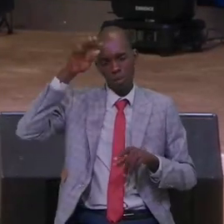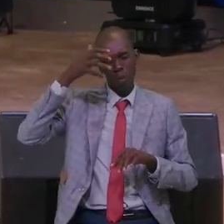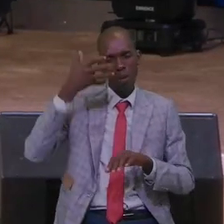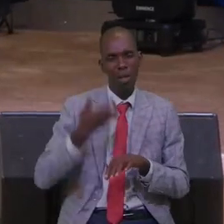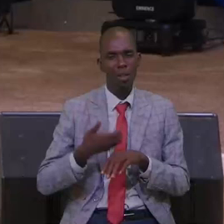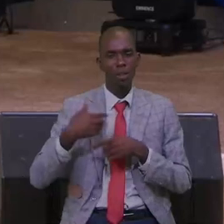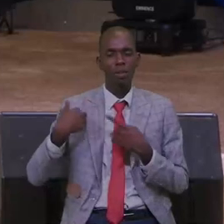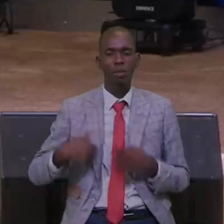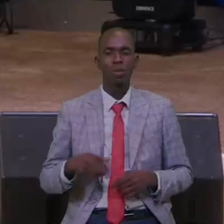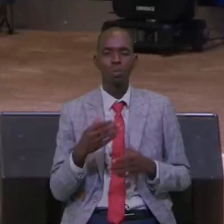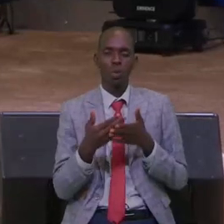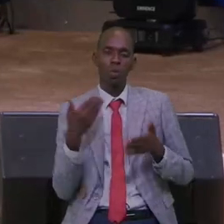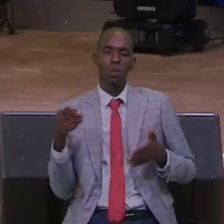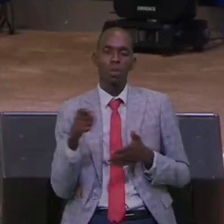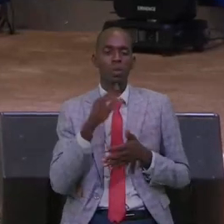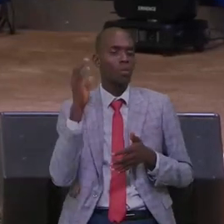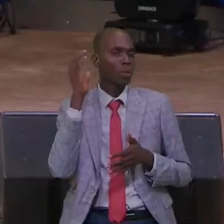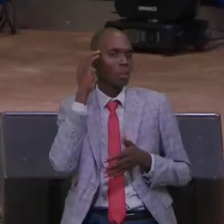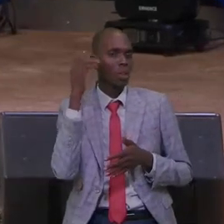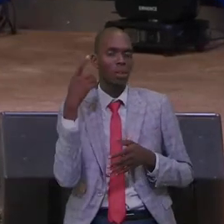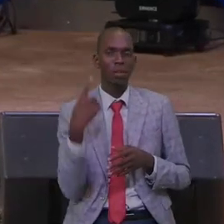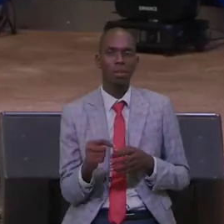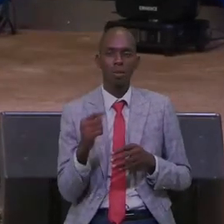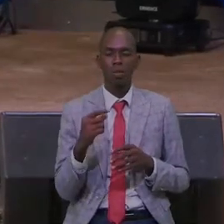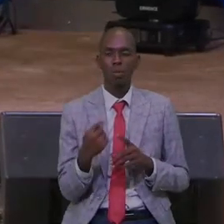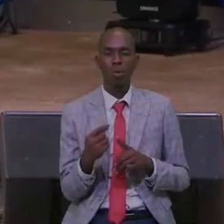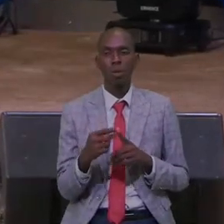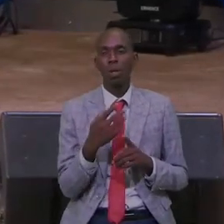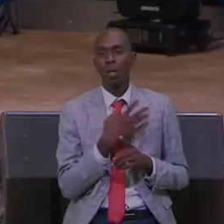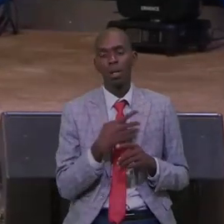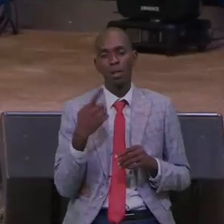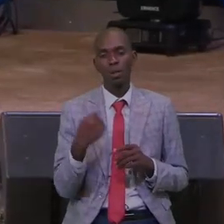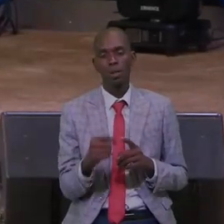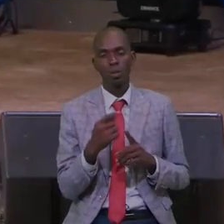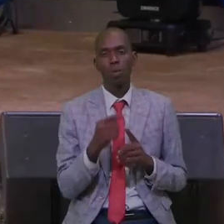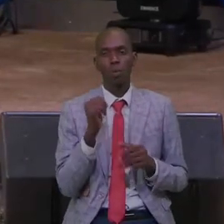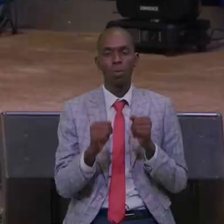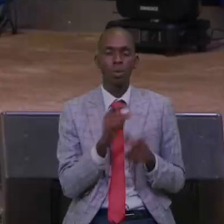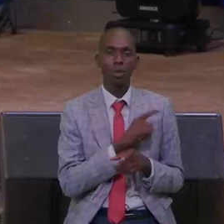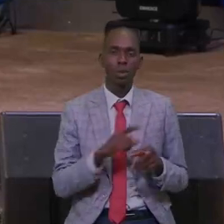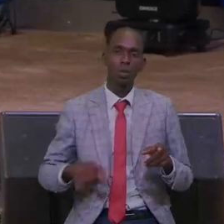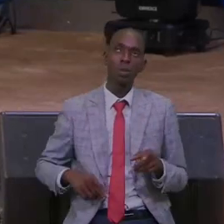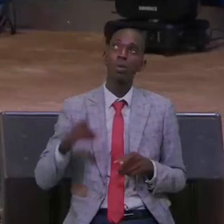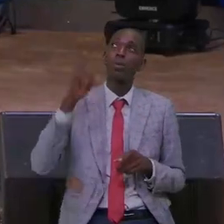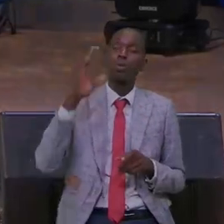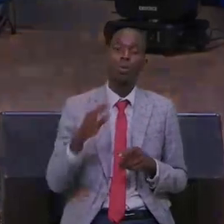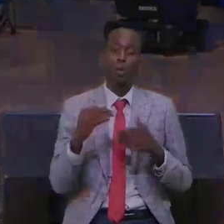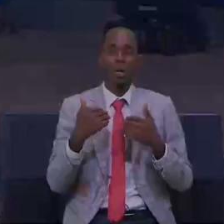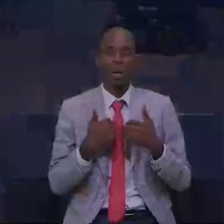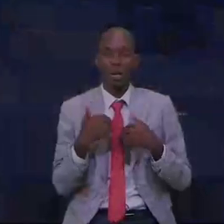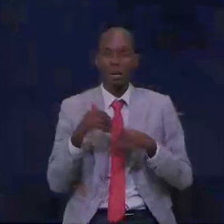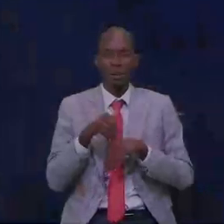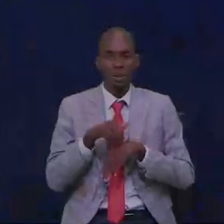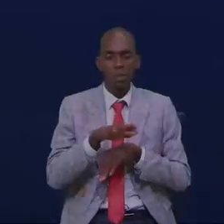pas écouter la loi et les paroles que l'Éternel des armées leur adressait par son